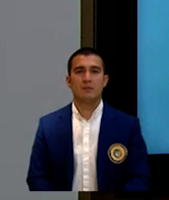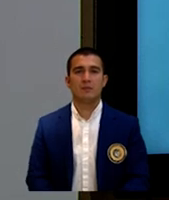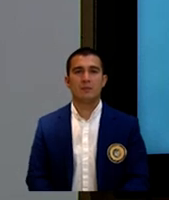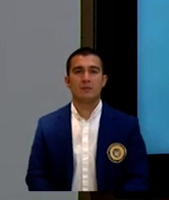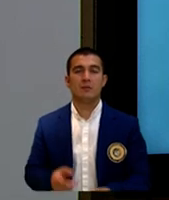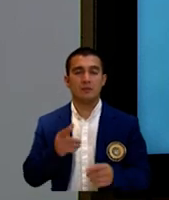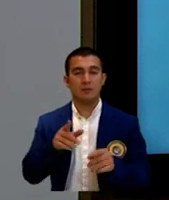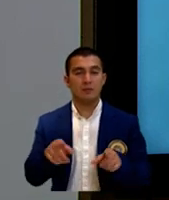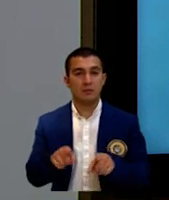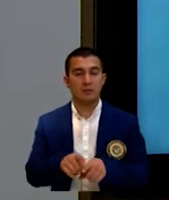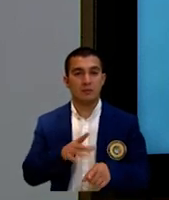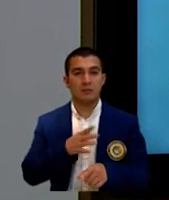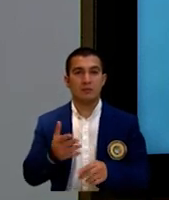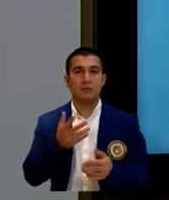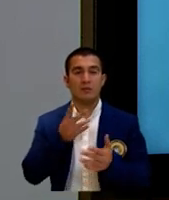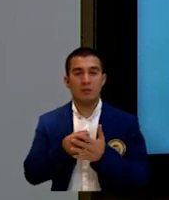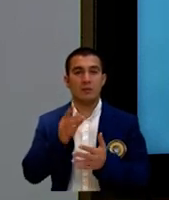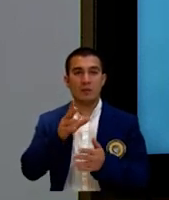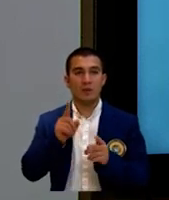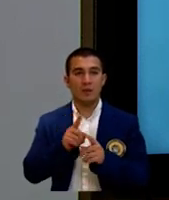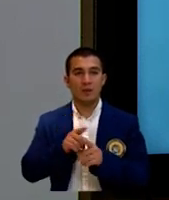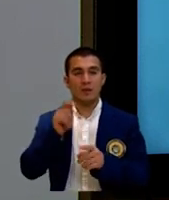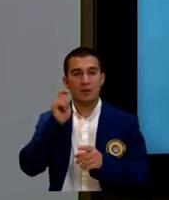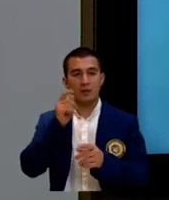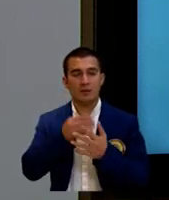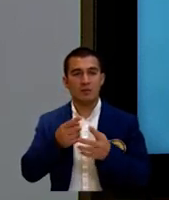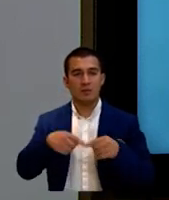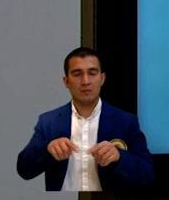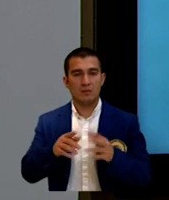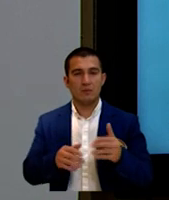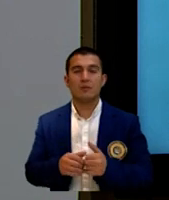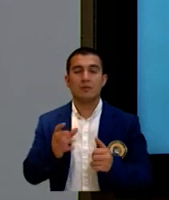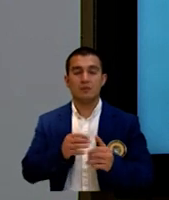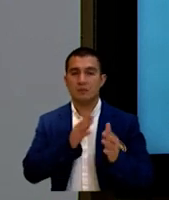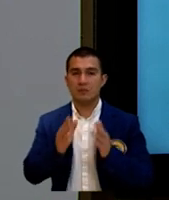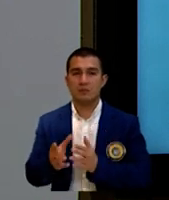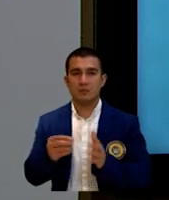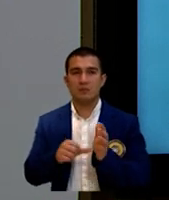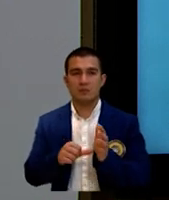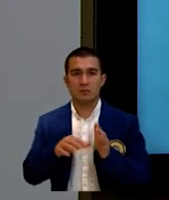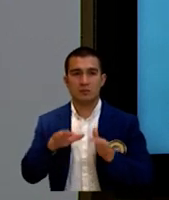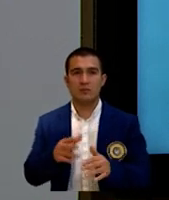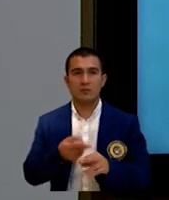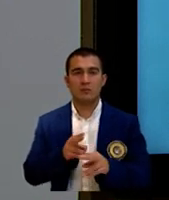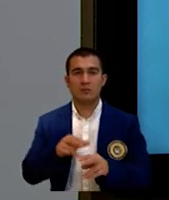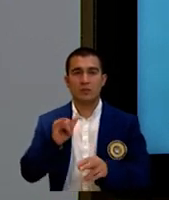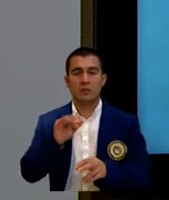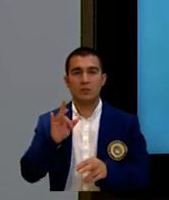U ham Xitoy Respublikasida joylashgan. 6-chi o'rinda Urumchi va